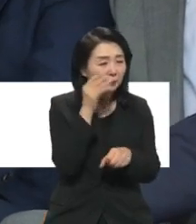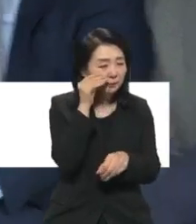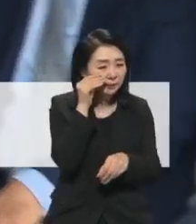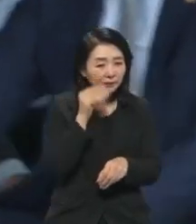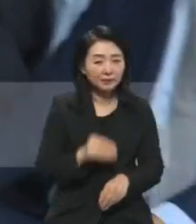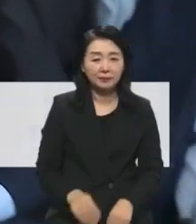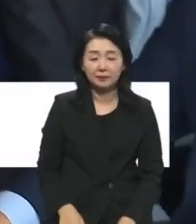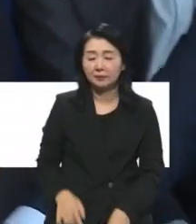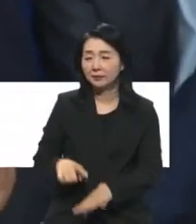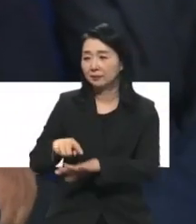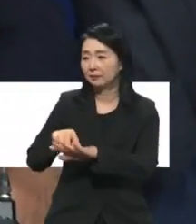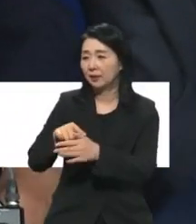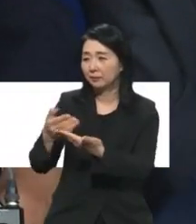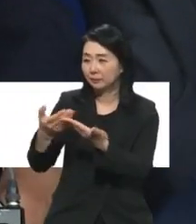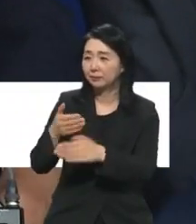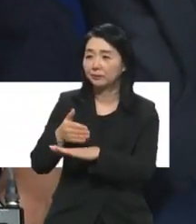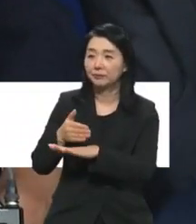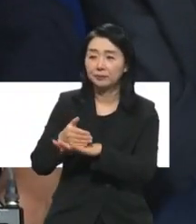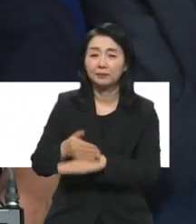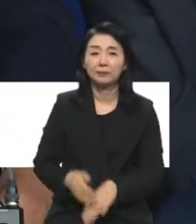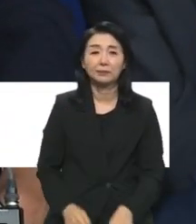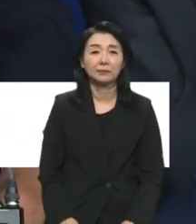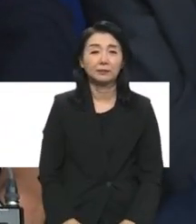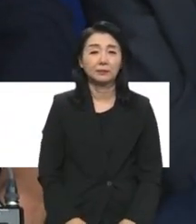그 마음 정말로 감사드립니다